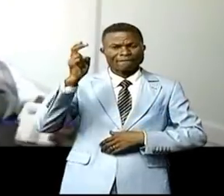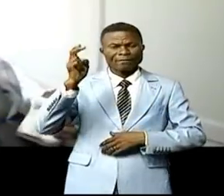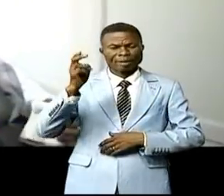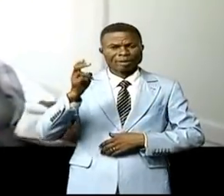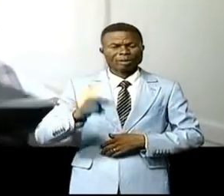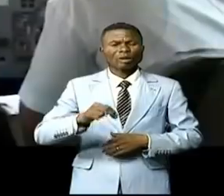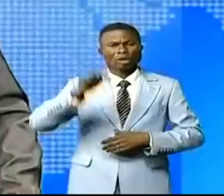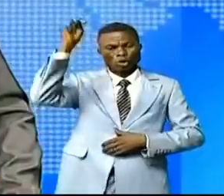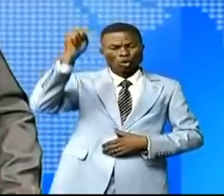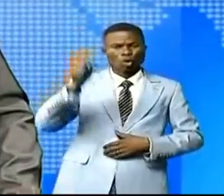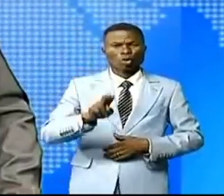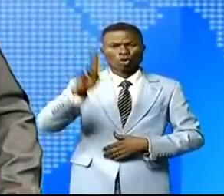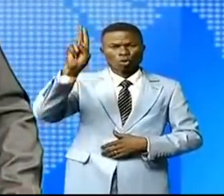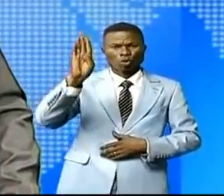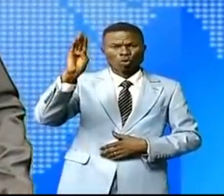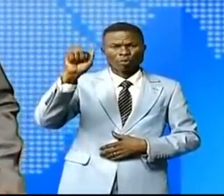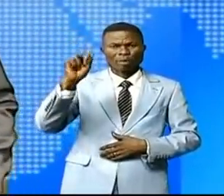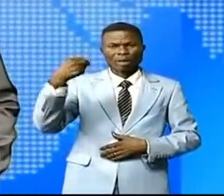Nord Ubangi.